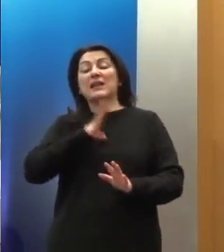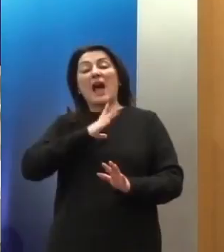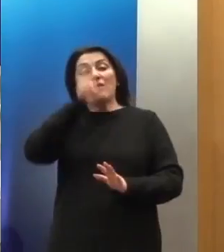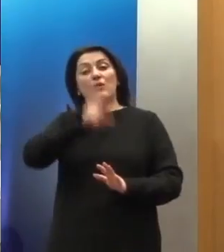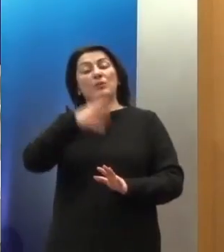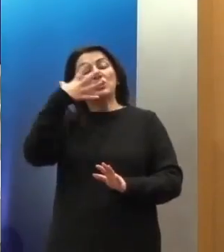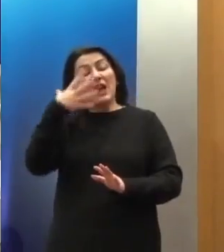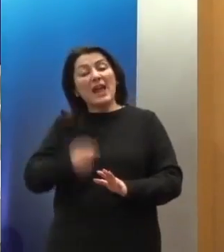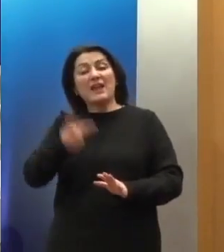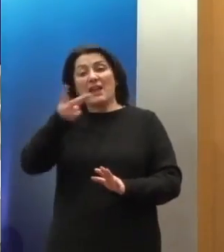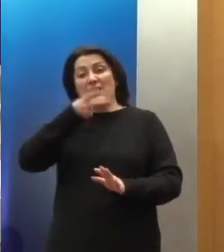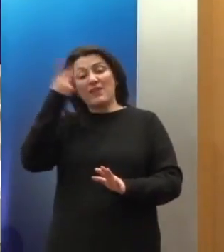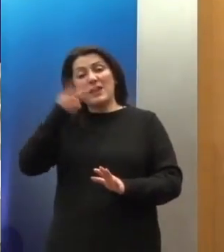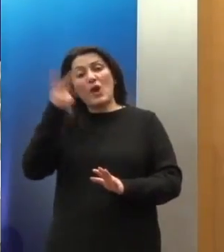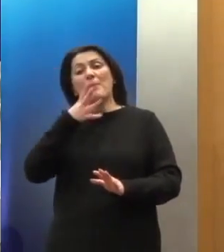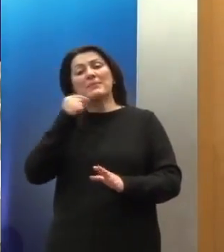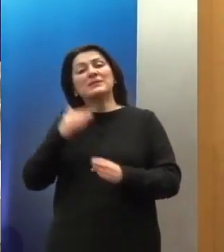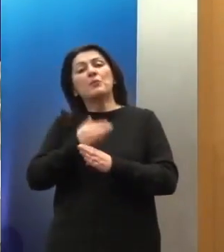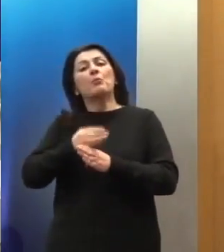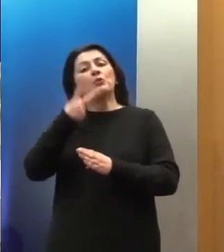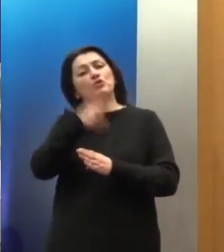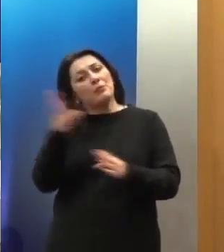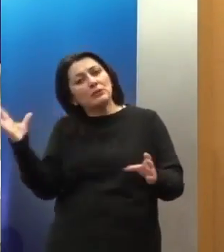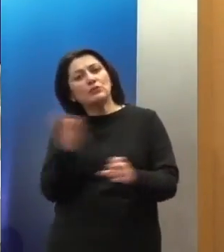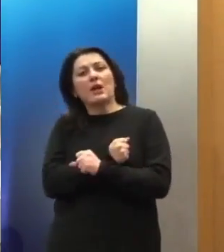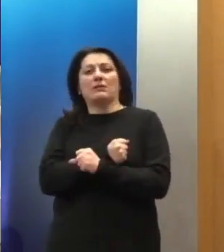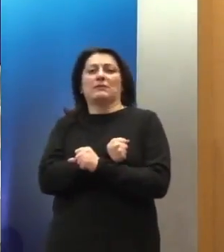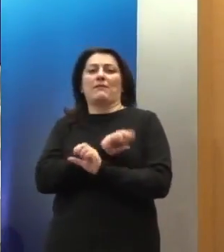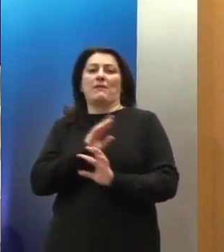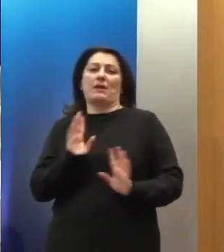λόγια, έτσι το κατανοώ εγώ, μέσα από την εργασία του.